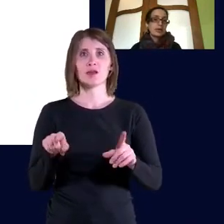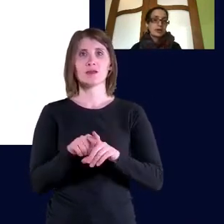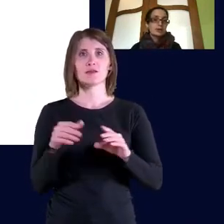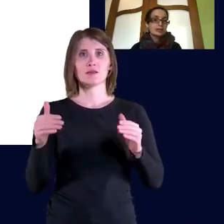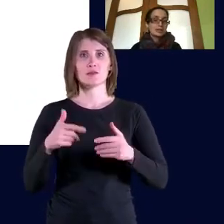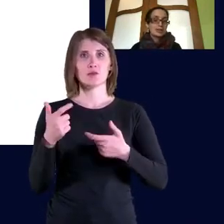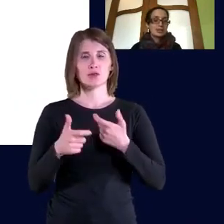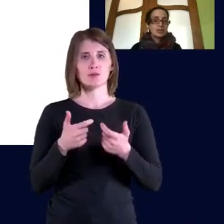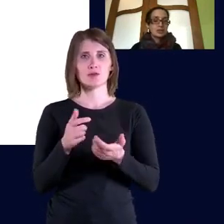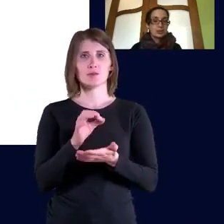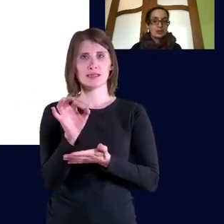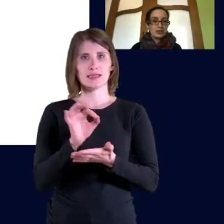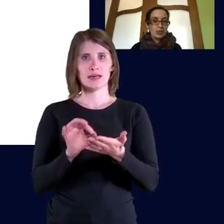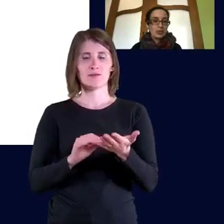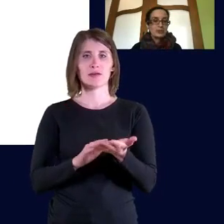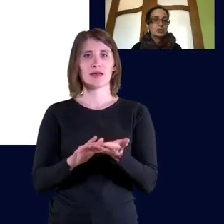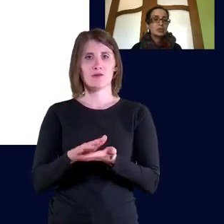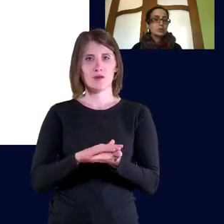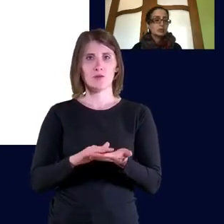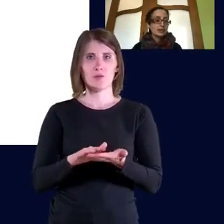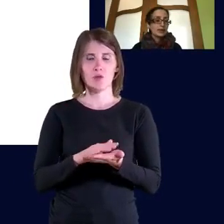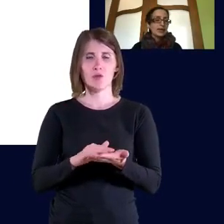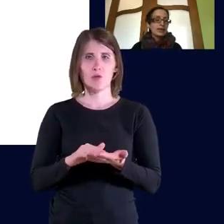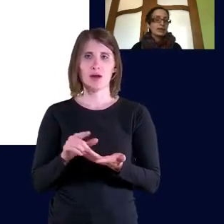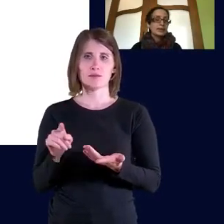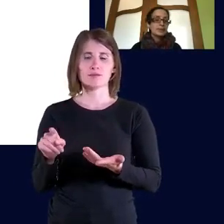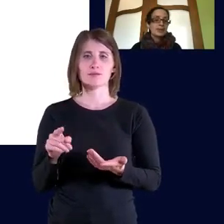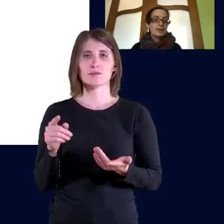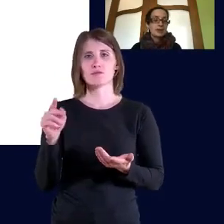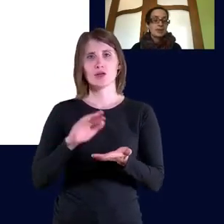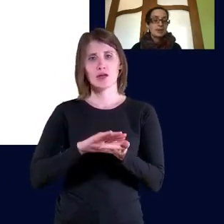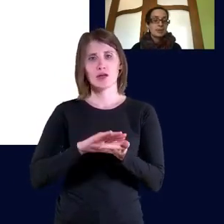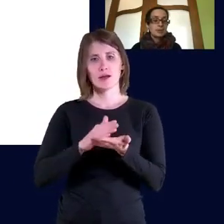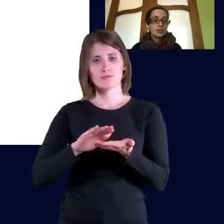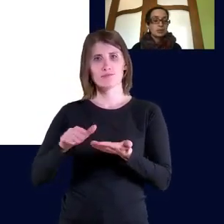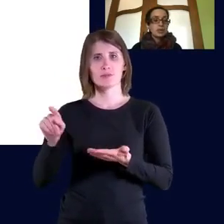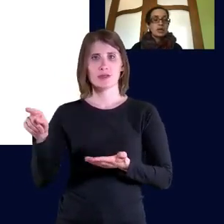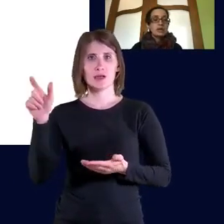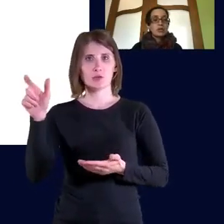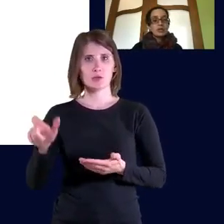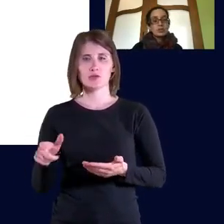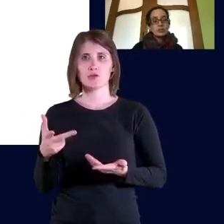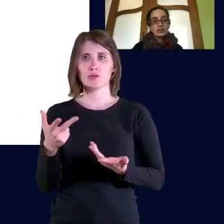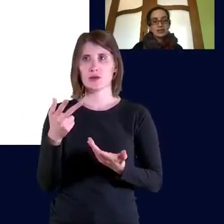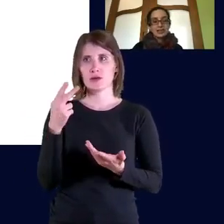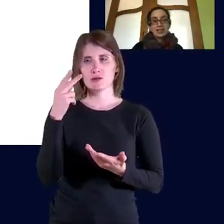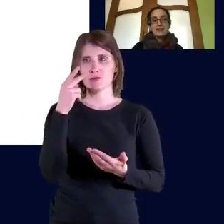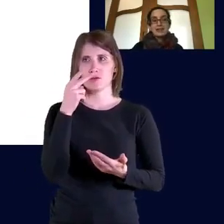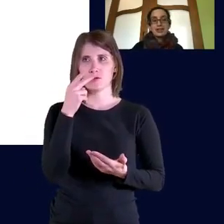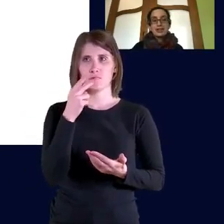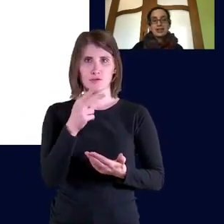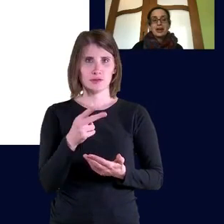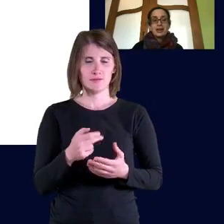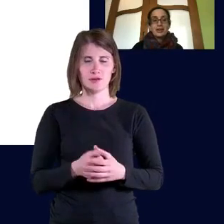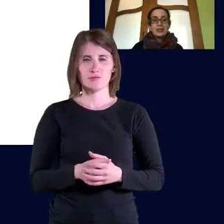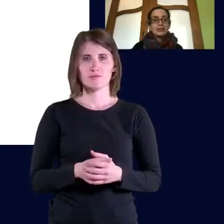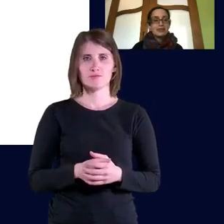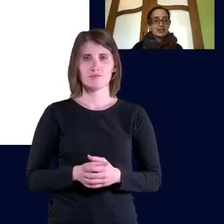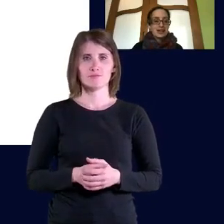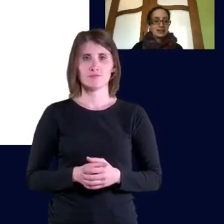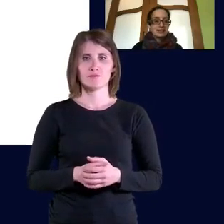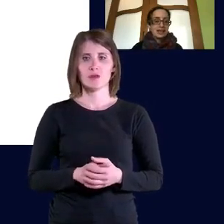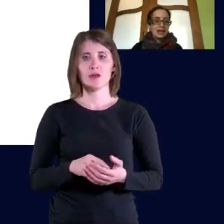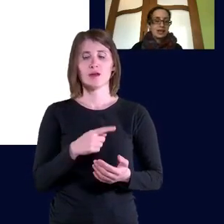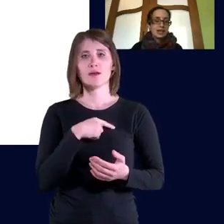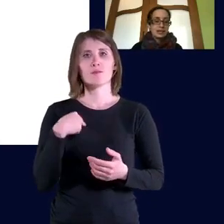wypukłej kontrastowe dla osoby niewidomej Natomiast tutaj w ramach projektu robiliśmy takie grafiki